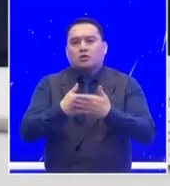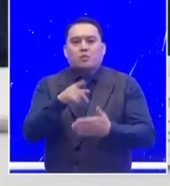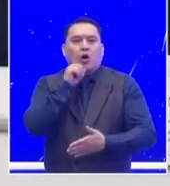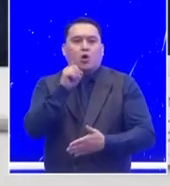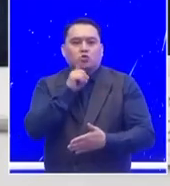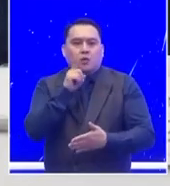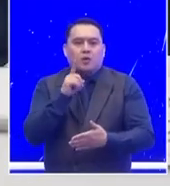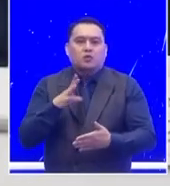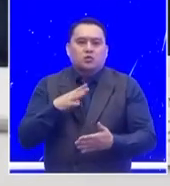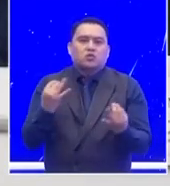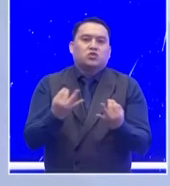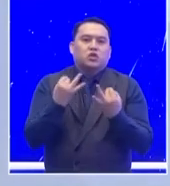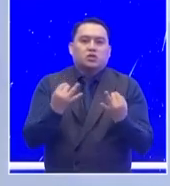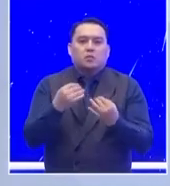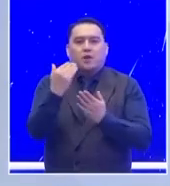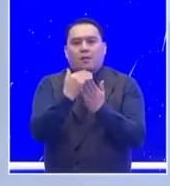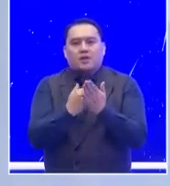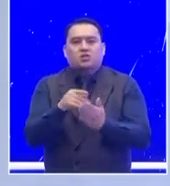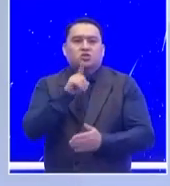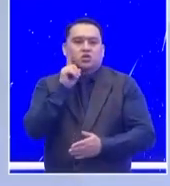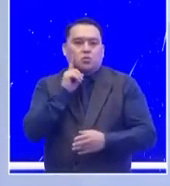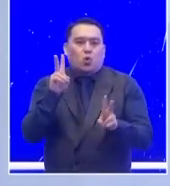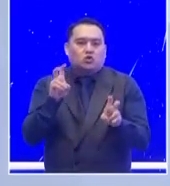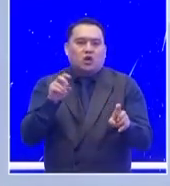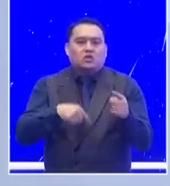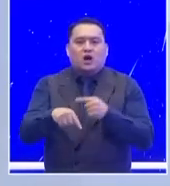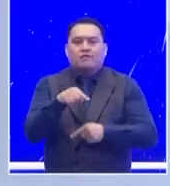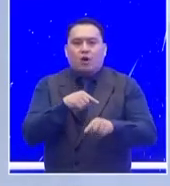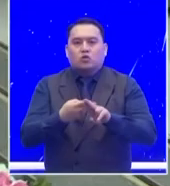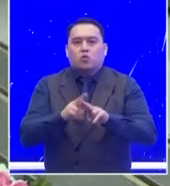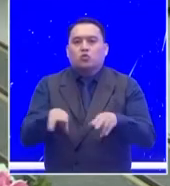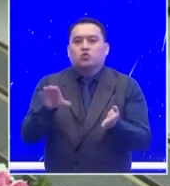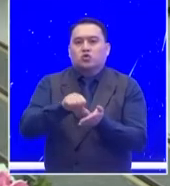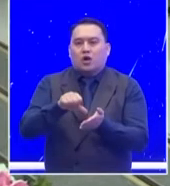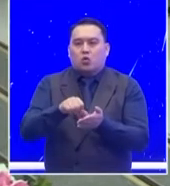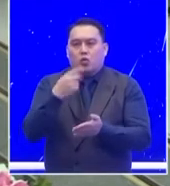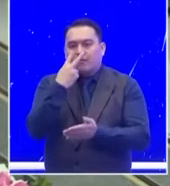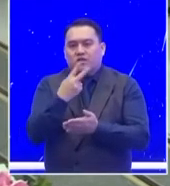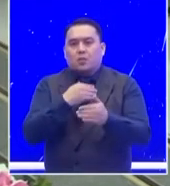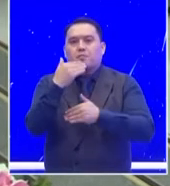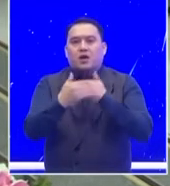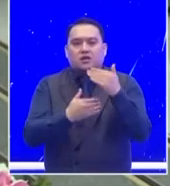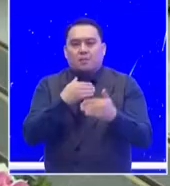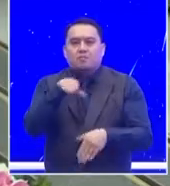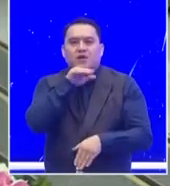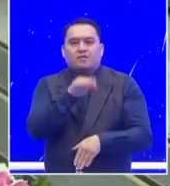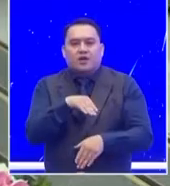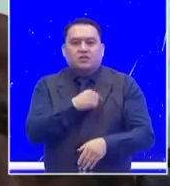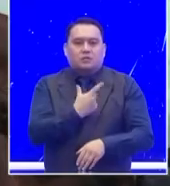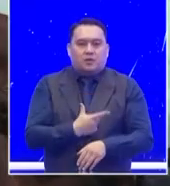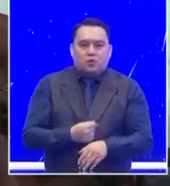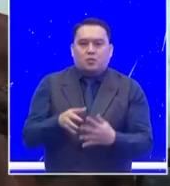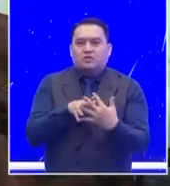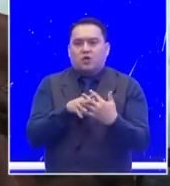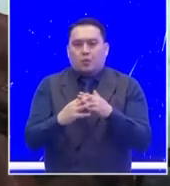часть молодежи проявила большой интерес к программе «JAS Project». Остальные учащиеся увидели перспективу профессионального роста в программе